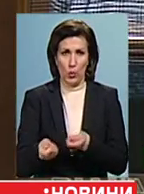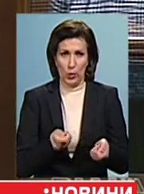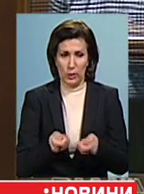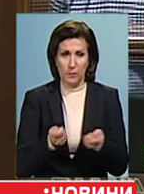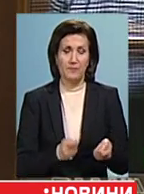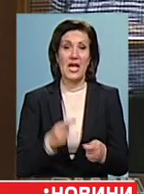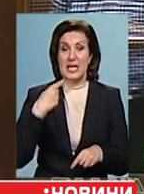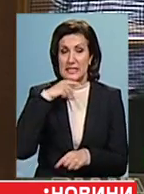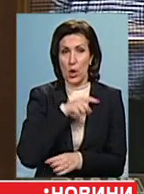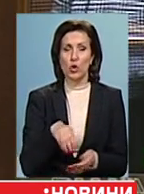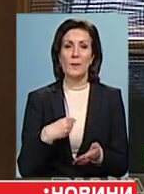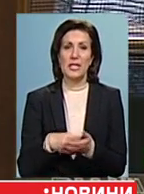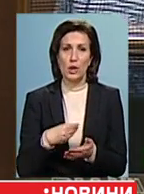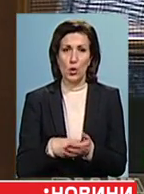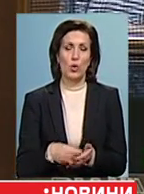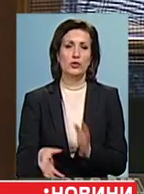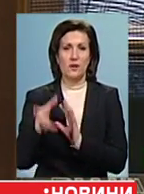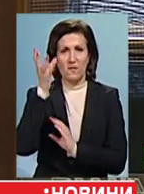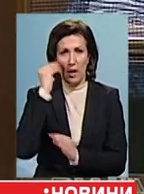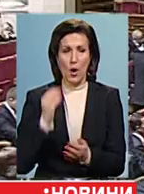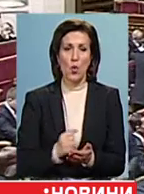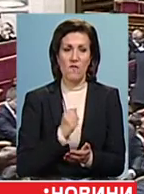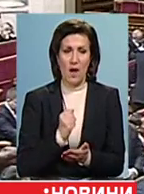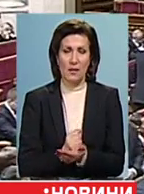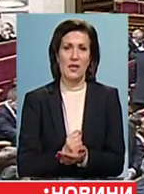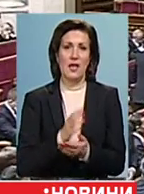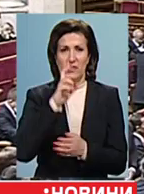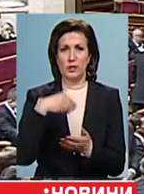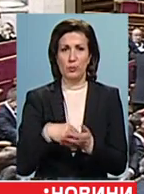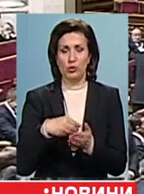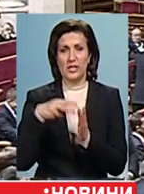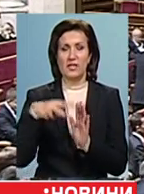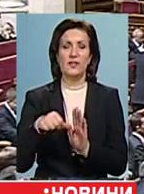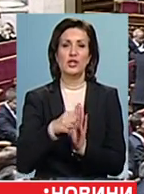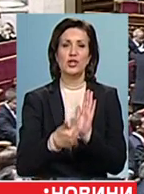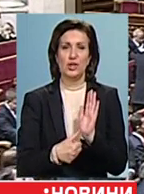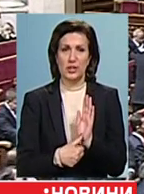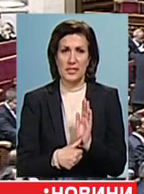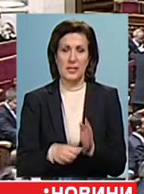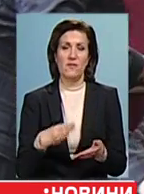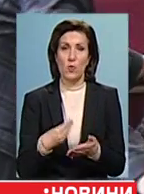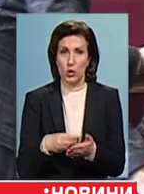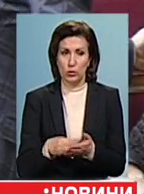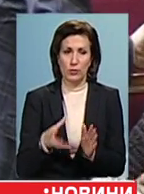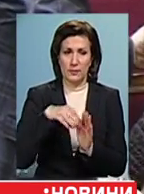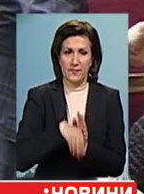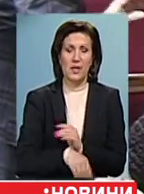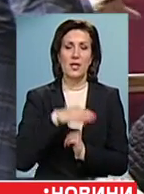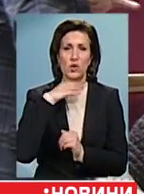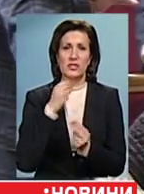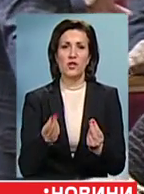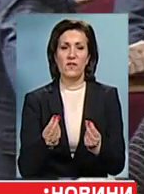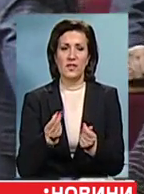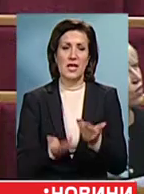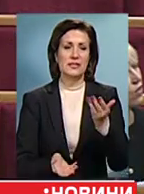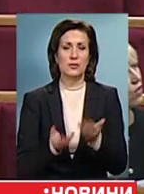Яресько, зекономлені гроші врахували в ухваленому держбюджеті 2016. У кошторисі закладено достатньо